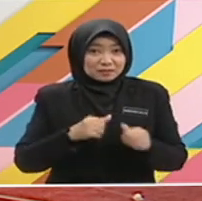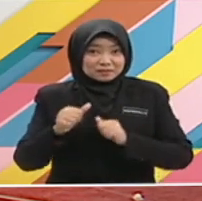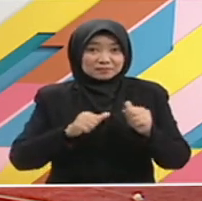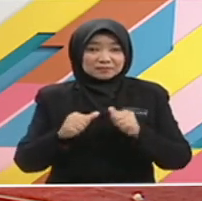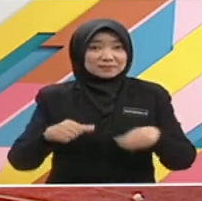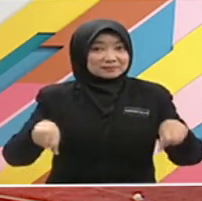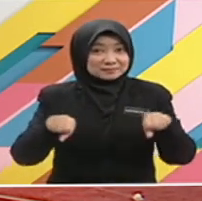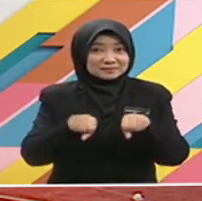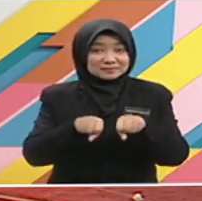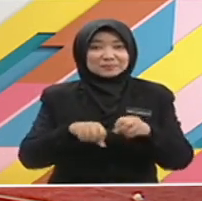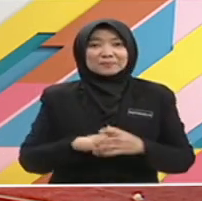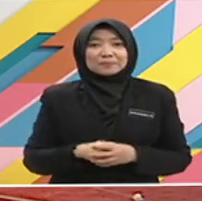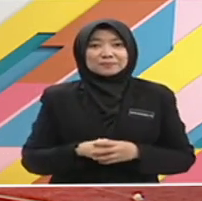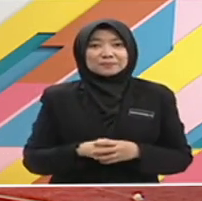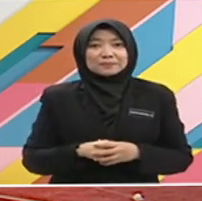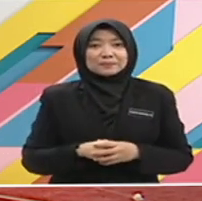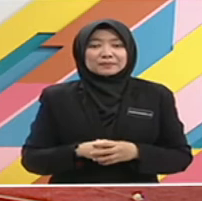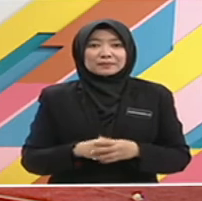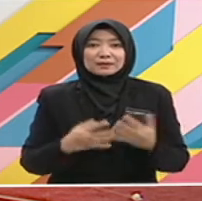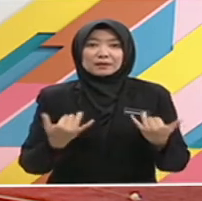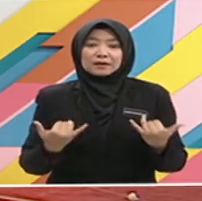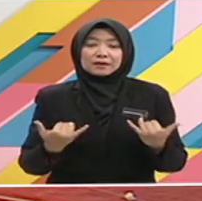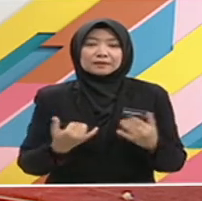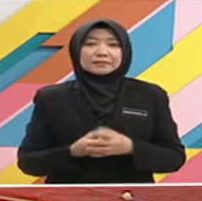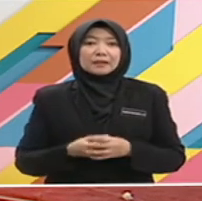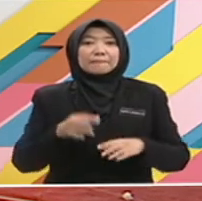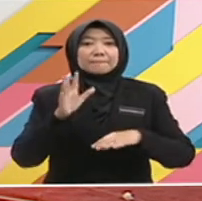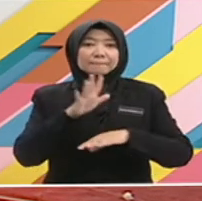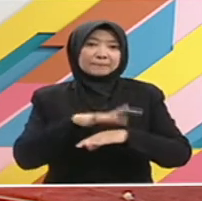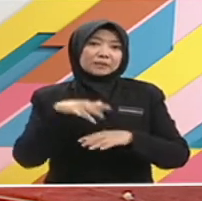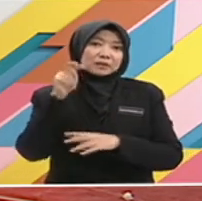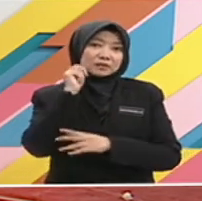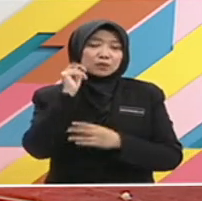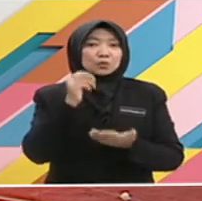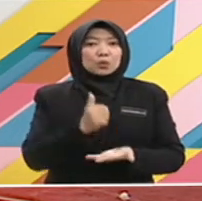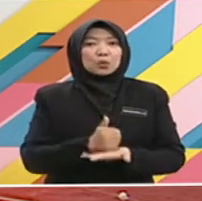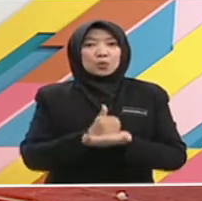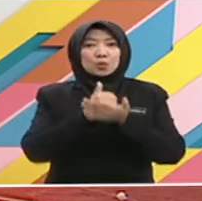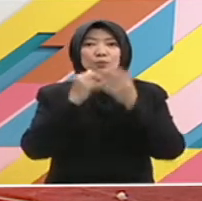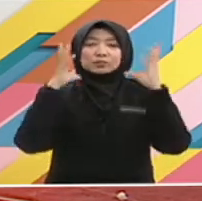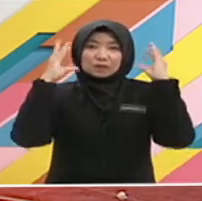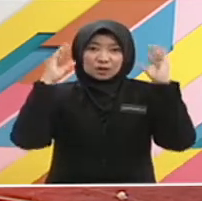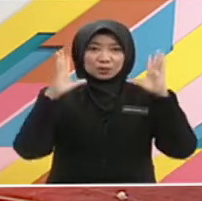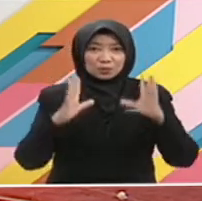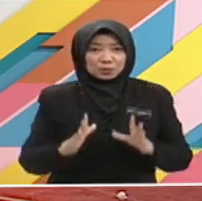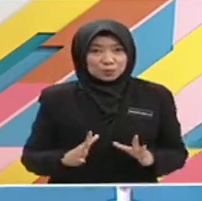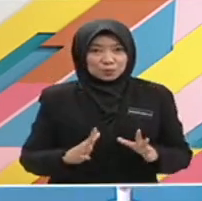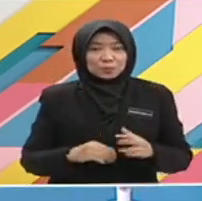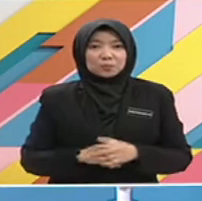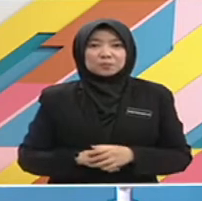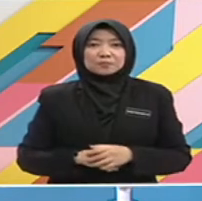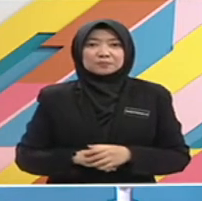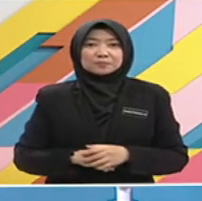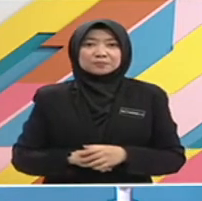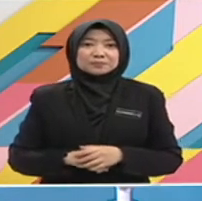lagi. Jadi okay. Kita kena tengok seni. Mira kena baik. Tolong cikgulah. Okey. Nisa kena tolong cikgulah. Boleh, okay. boleh. Saya ini memanglah sekejap Mira,